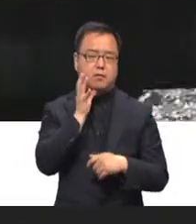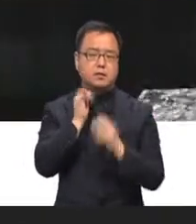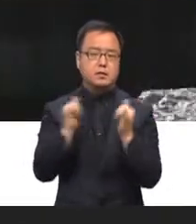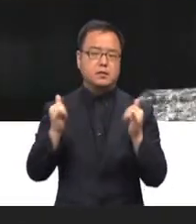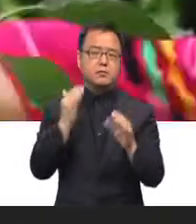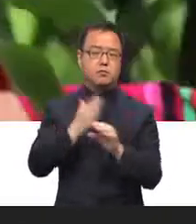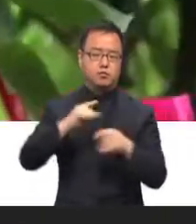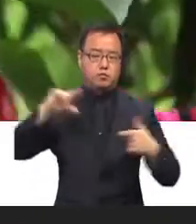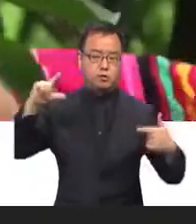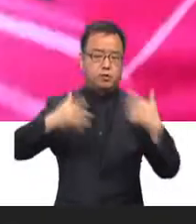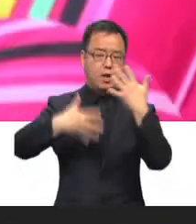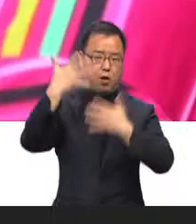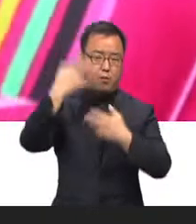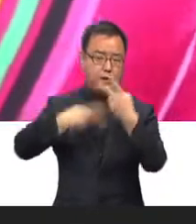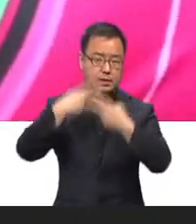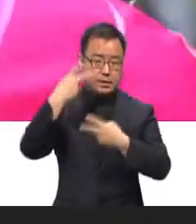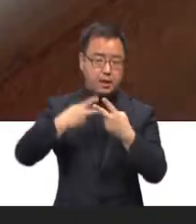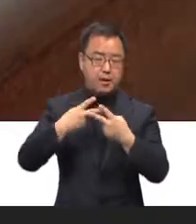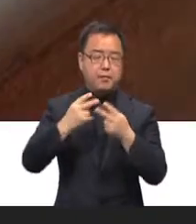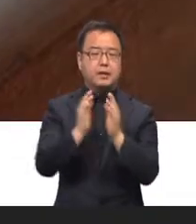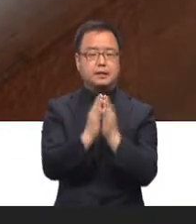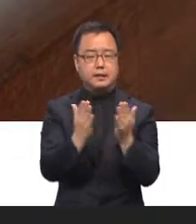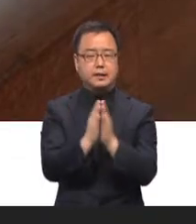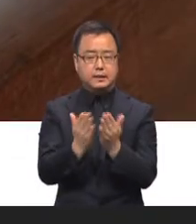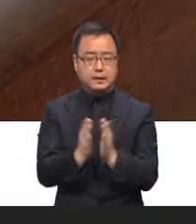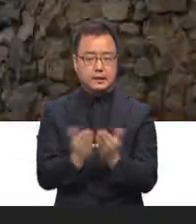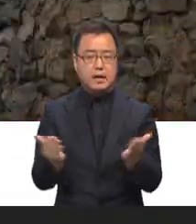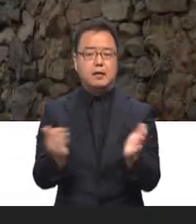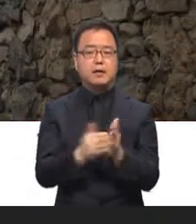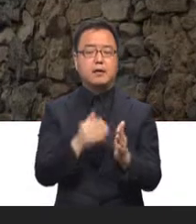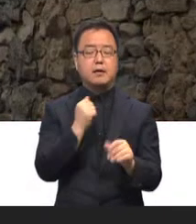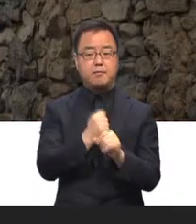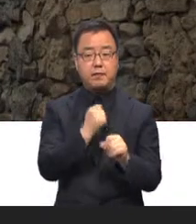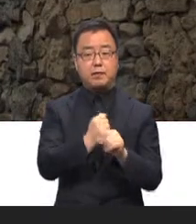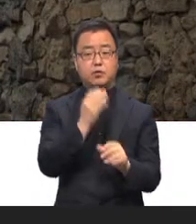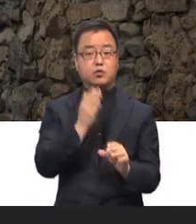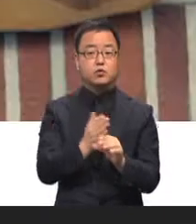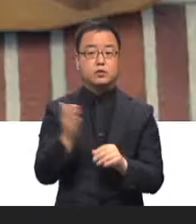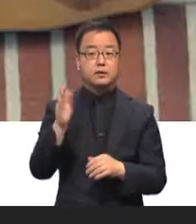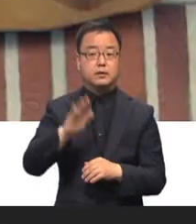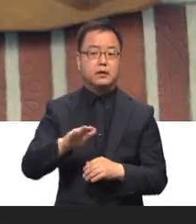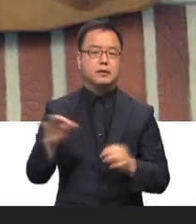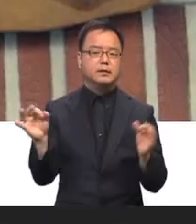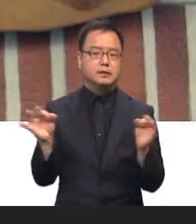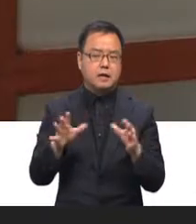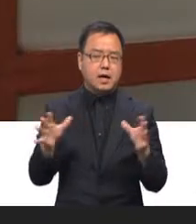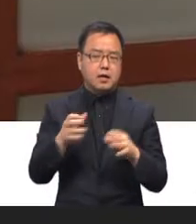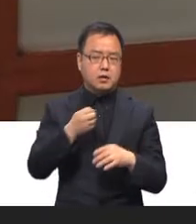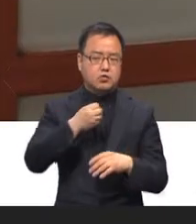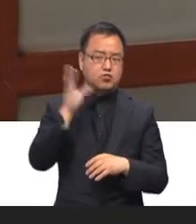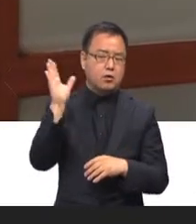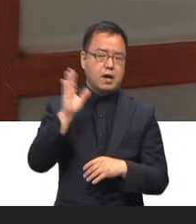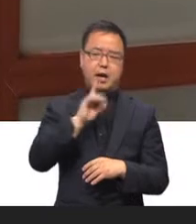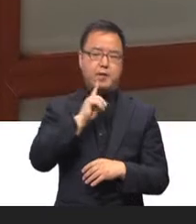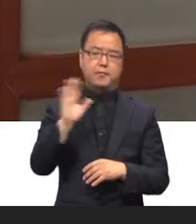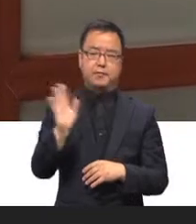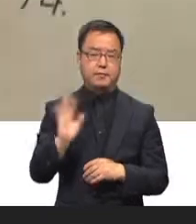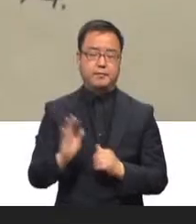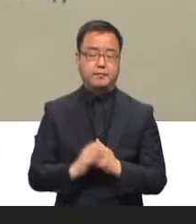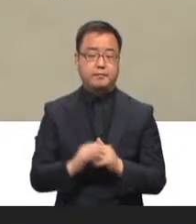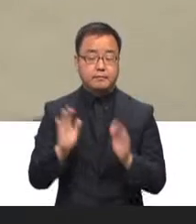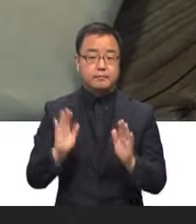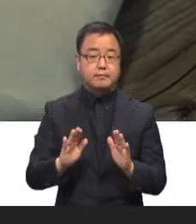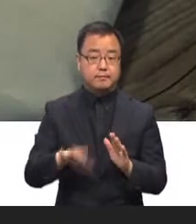영화 드라마 또 도서 컨텐츠 들이 쏟아져 나오고 있는데 뭐 일시적인 유행이라고 할 수가 없겠죠 초기에는